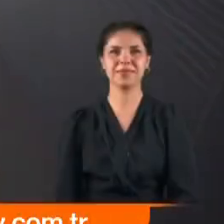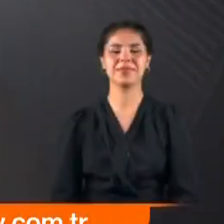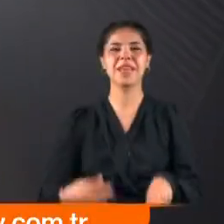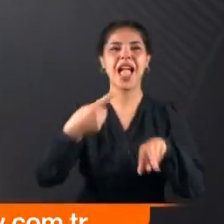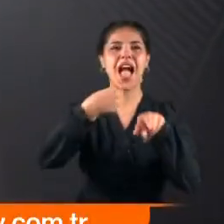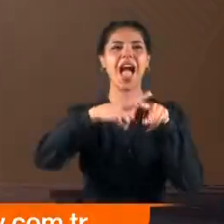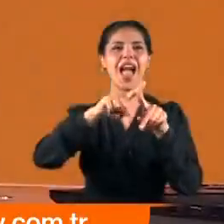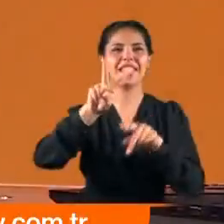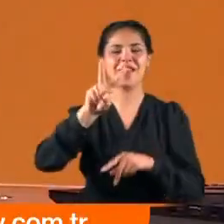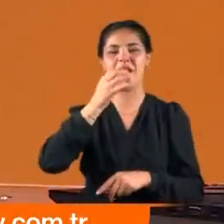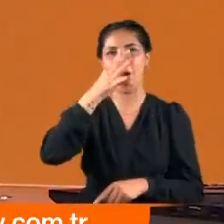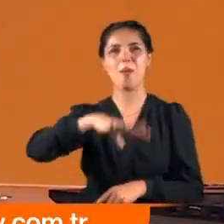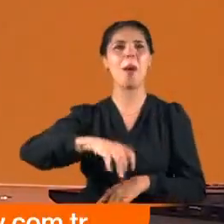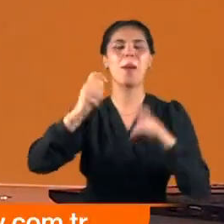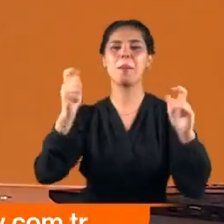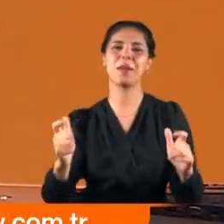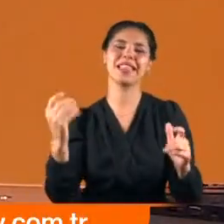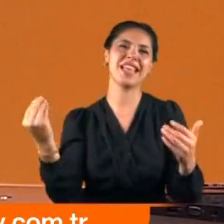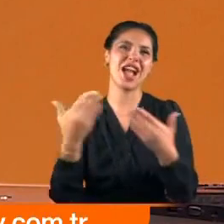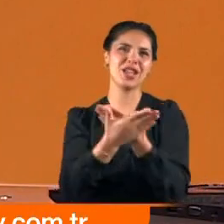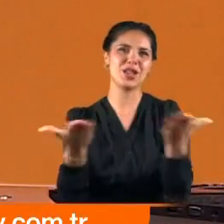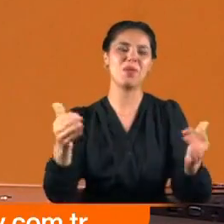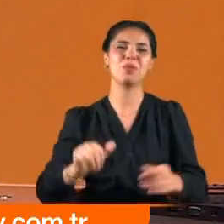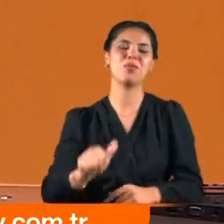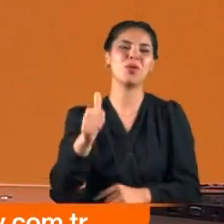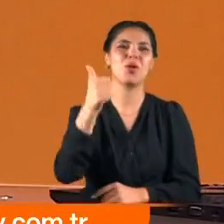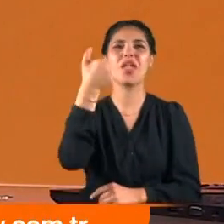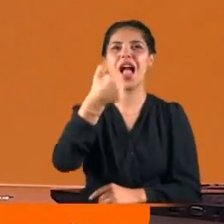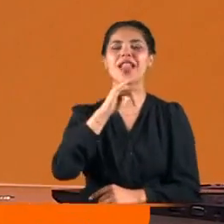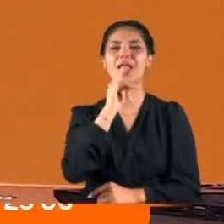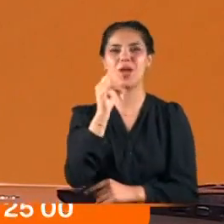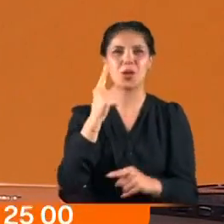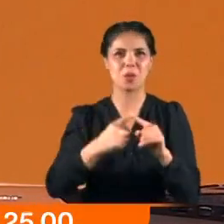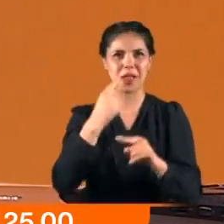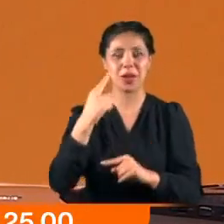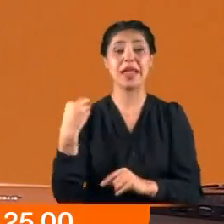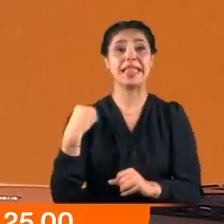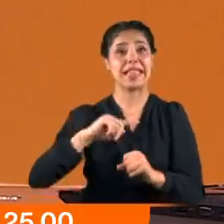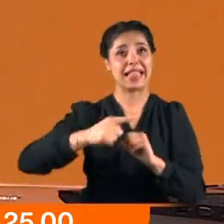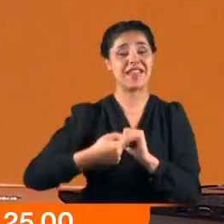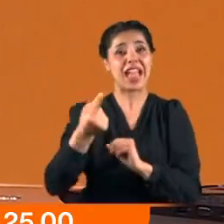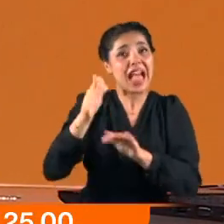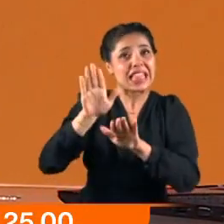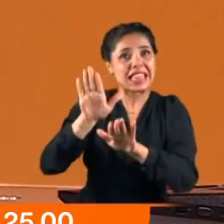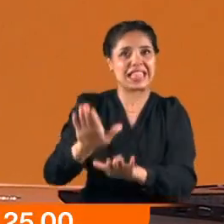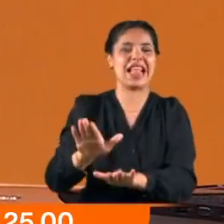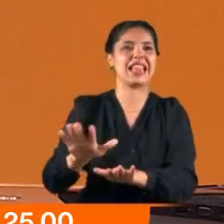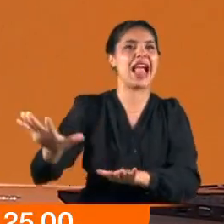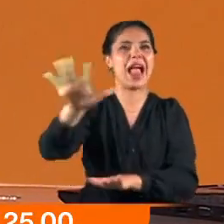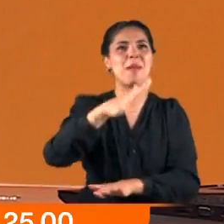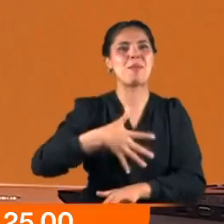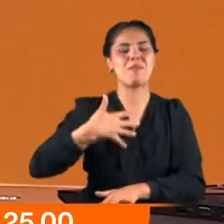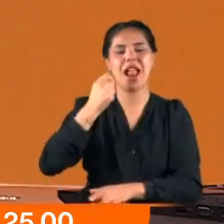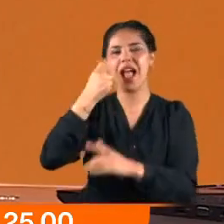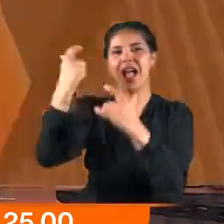Haberin merkezinden, ATV Haber merkezinden iyi akşamlar. Bugün 6 Ağustos Pazar. Yeni haftaya saatler kala gözler